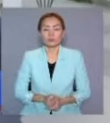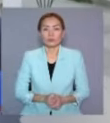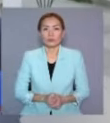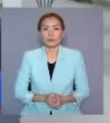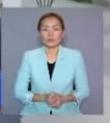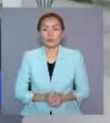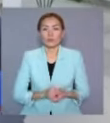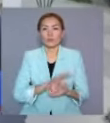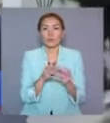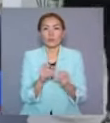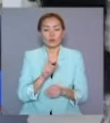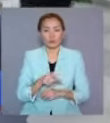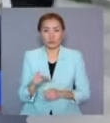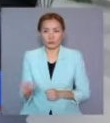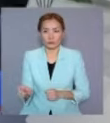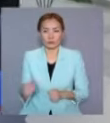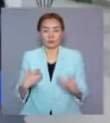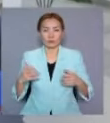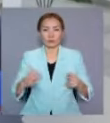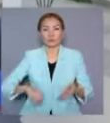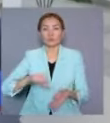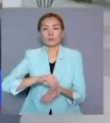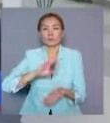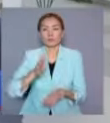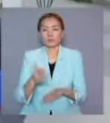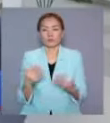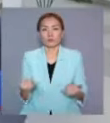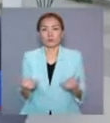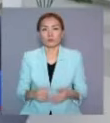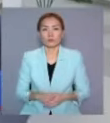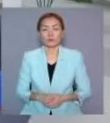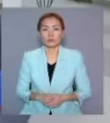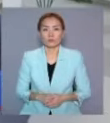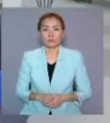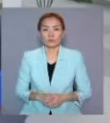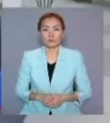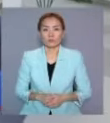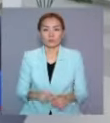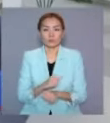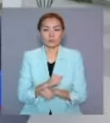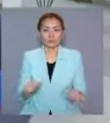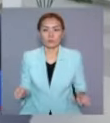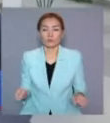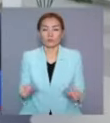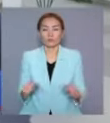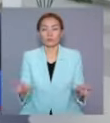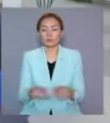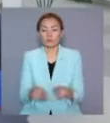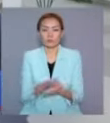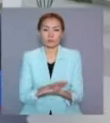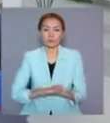біздің қоғамның барлық өкілдері атсалысып жатыр. Соны жою жөнінде, соны қоғамда болмау жөнінде, тазалау